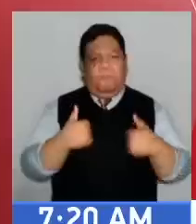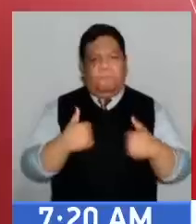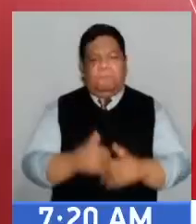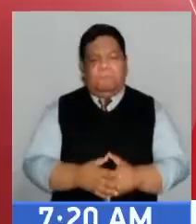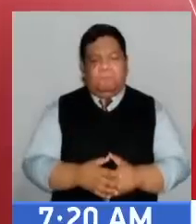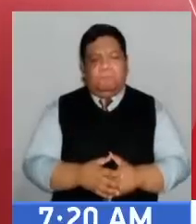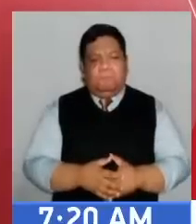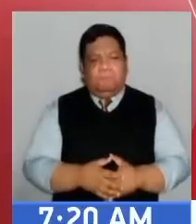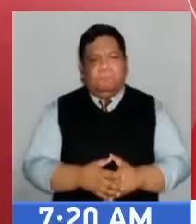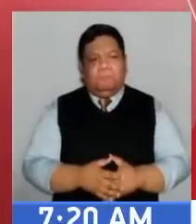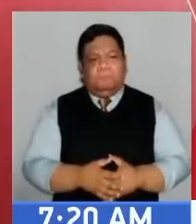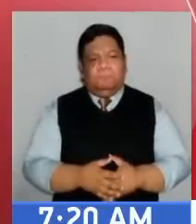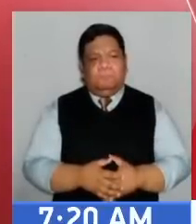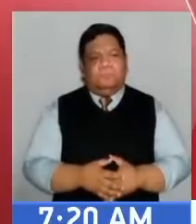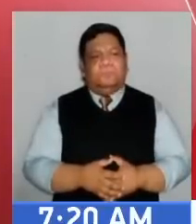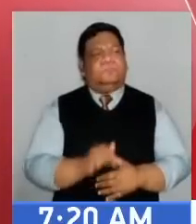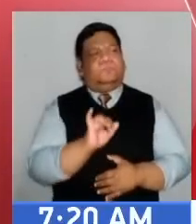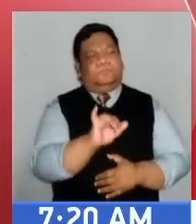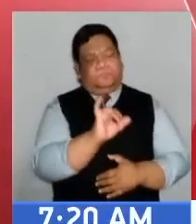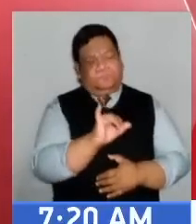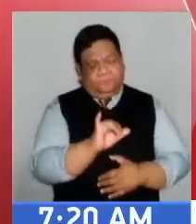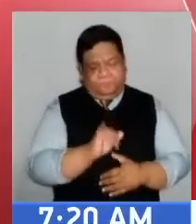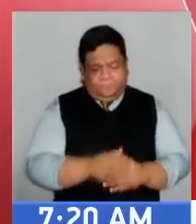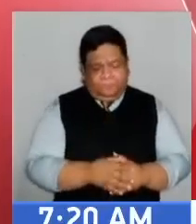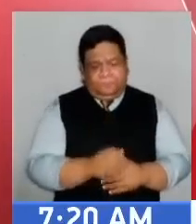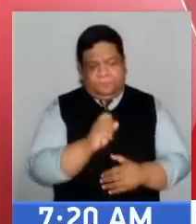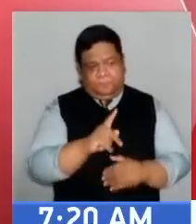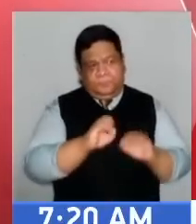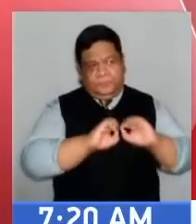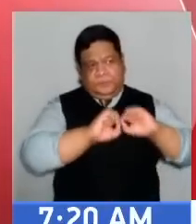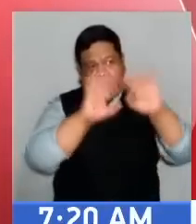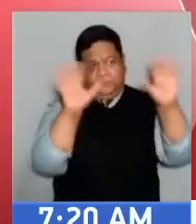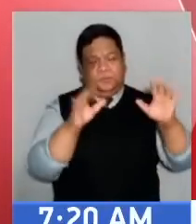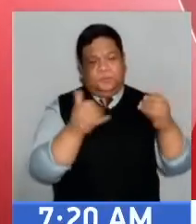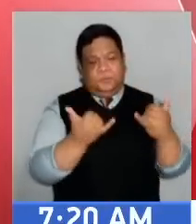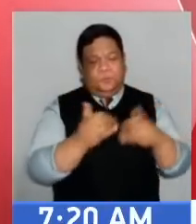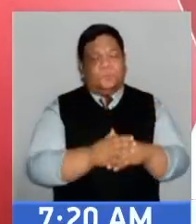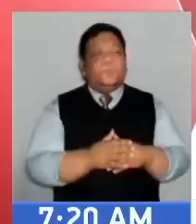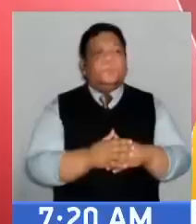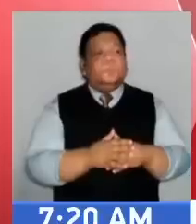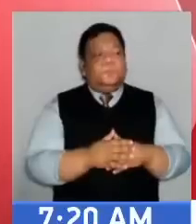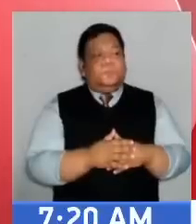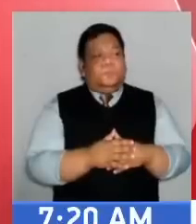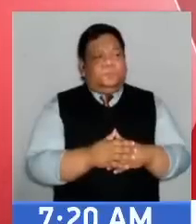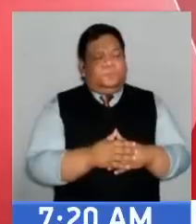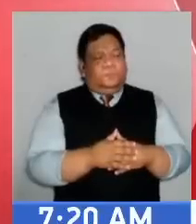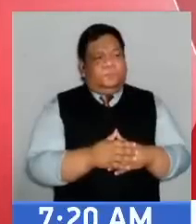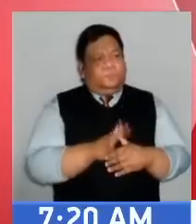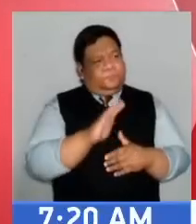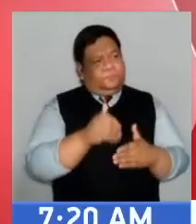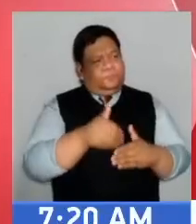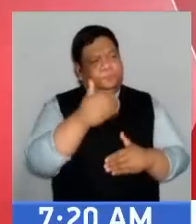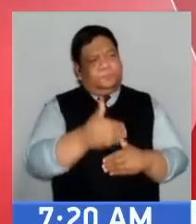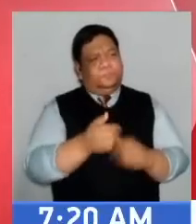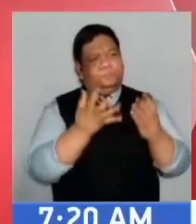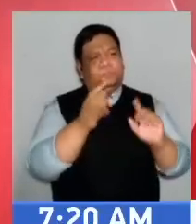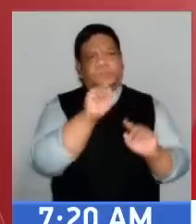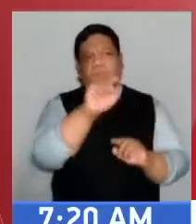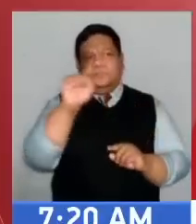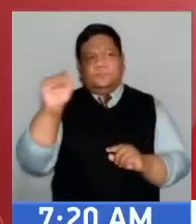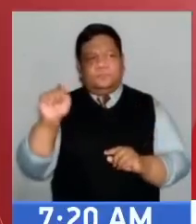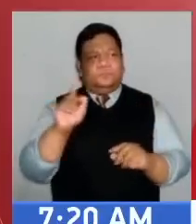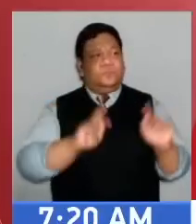Yes, yes. At least malinaw lamang po yan. Sir, ito naman po ngayon ang concern ng marami, lalo ng commuting public.